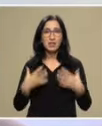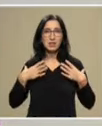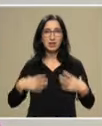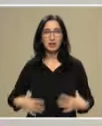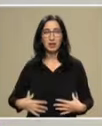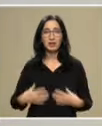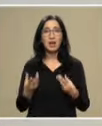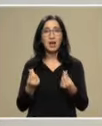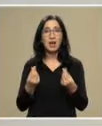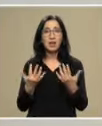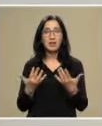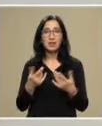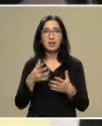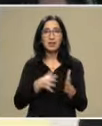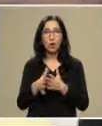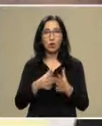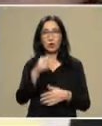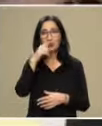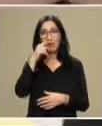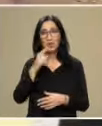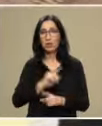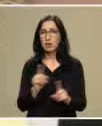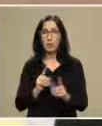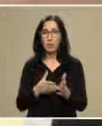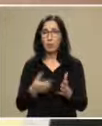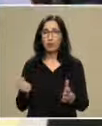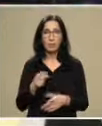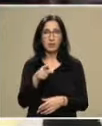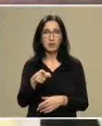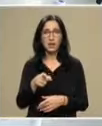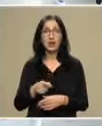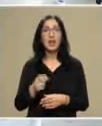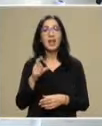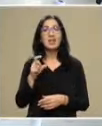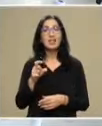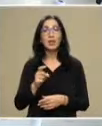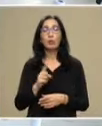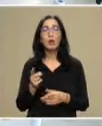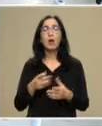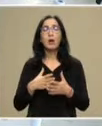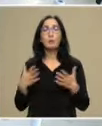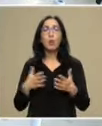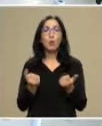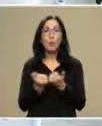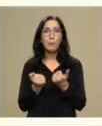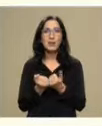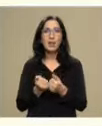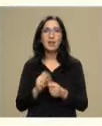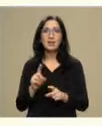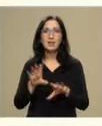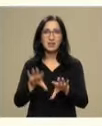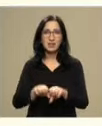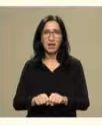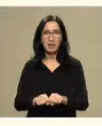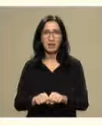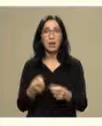дрехата. Ръцете на хората са важни. Не може без тях. В сектора обаче стотици шивашки места продължават да са